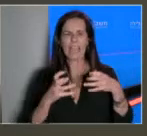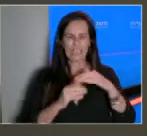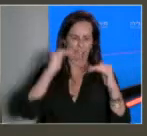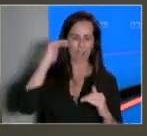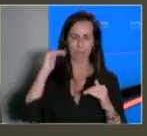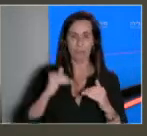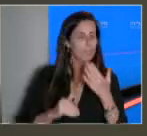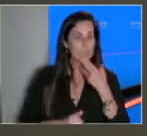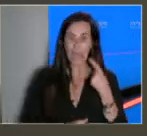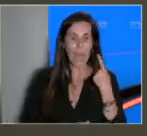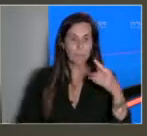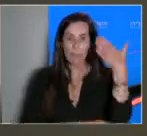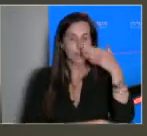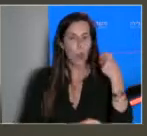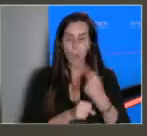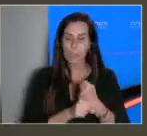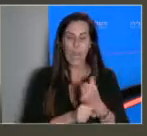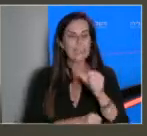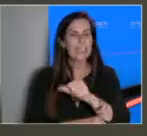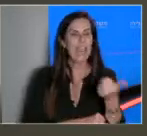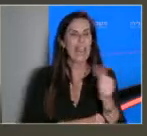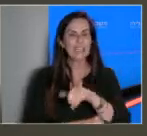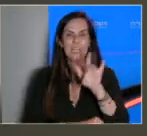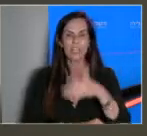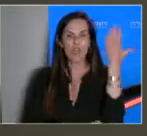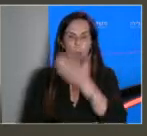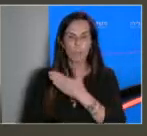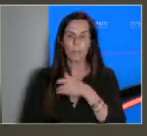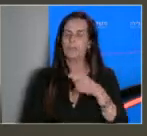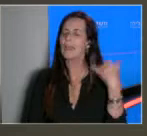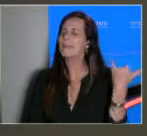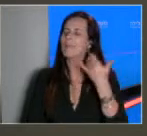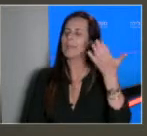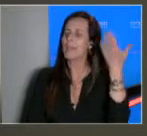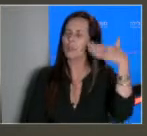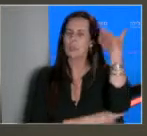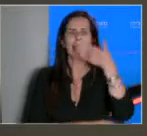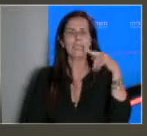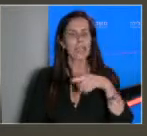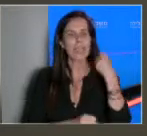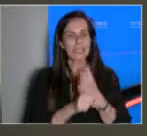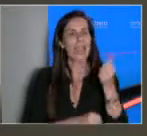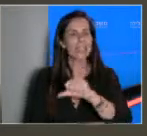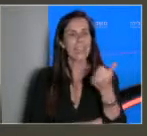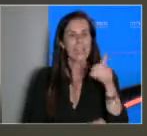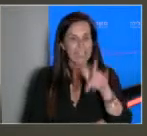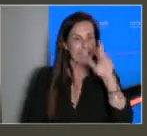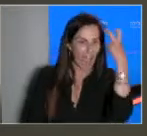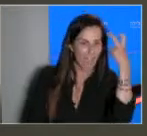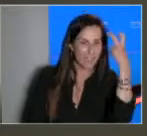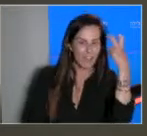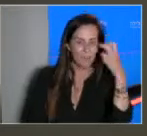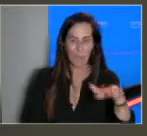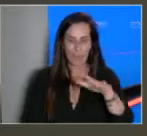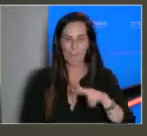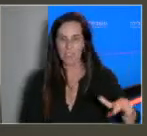מדינת ישראל בעצמה עושה סלקציה נגד שחורים. זה תמיד היה שמדינת ישראל עשתה סלקציה נגד ערבים